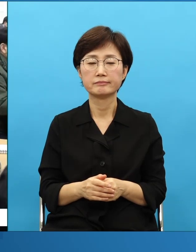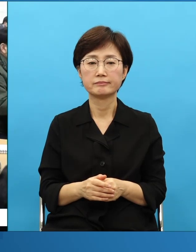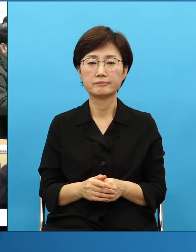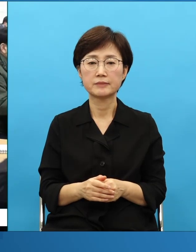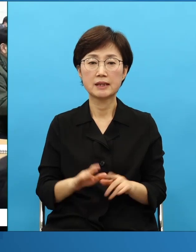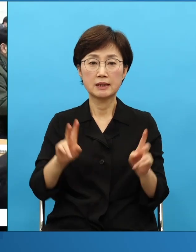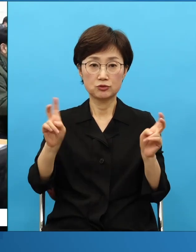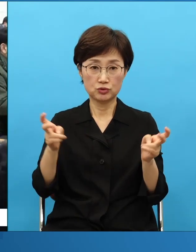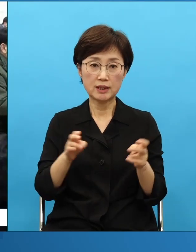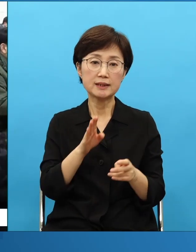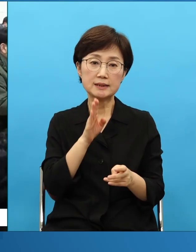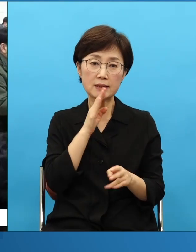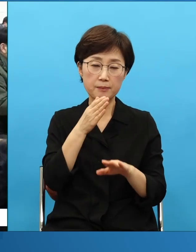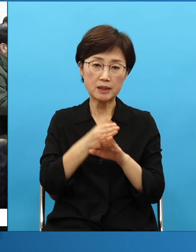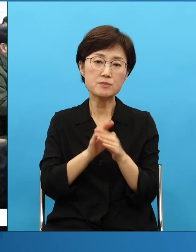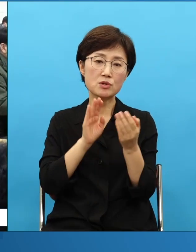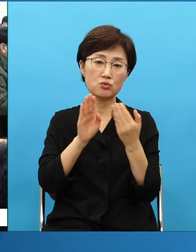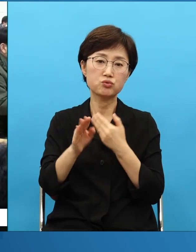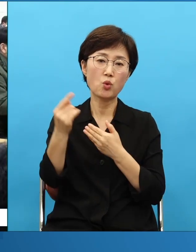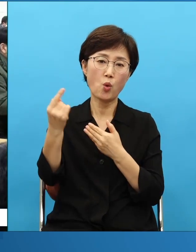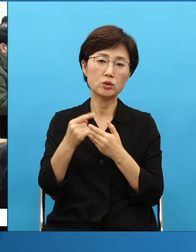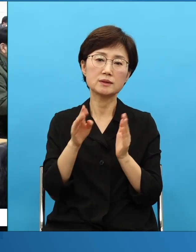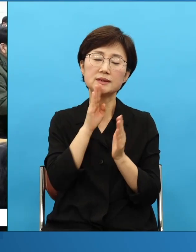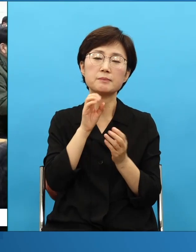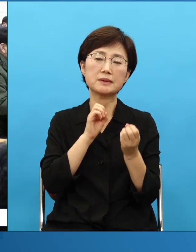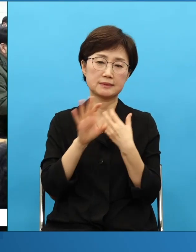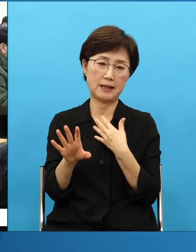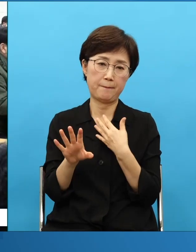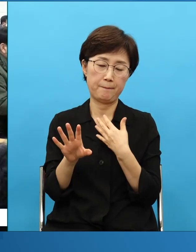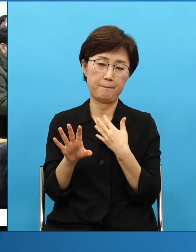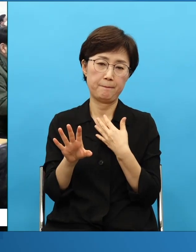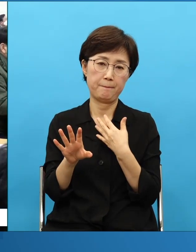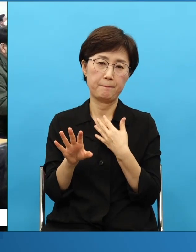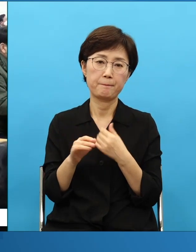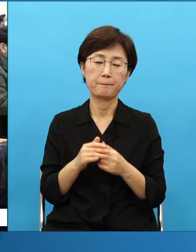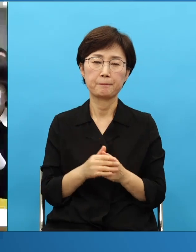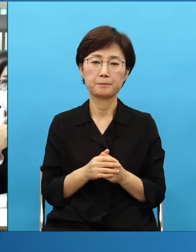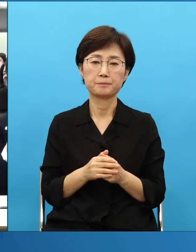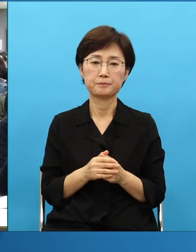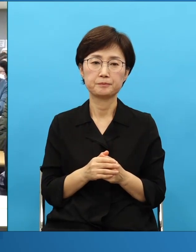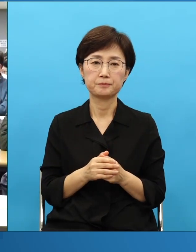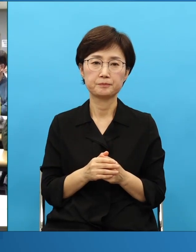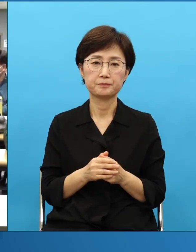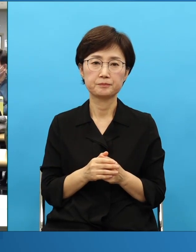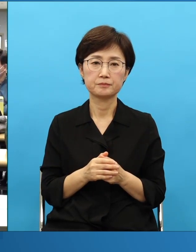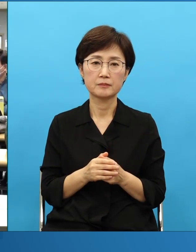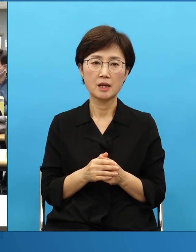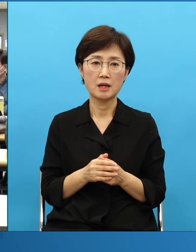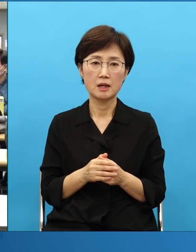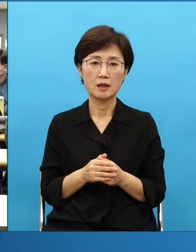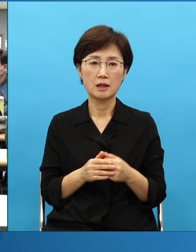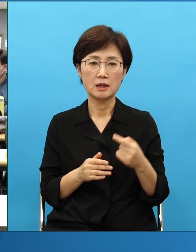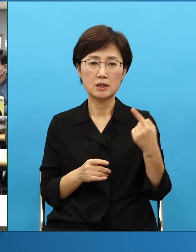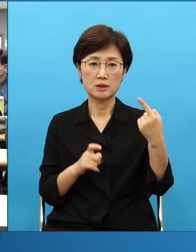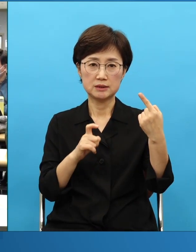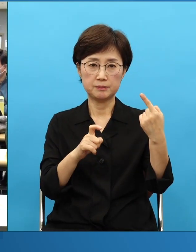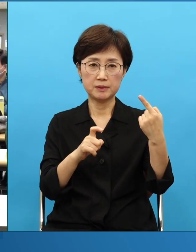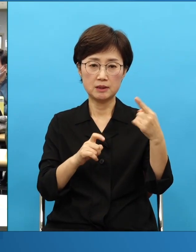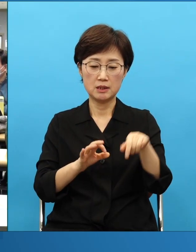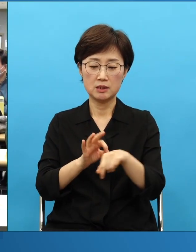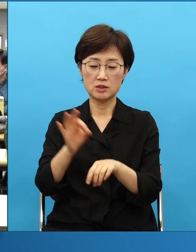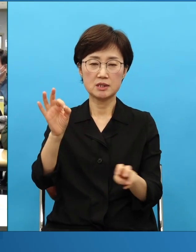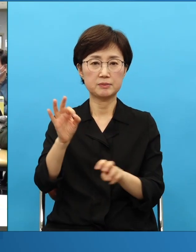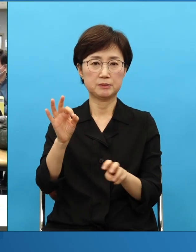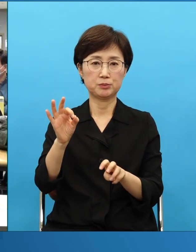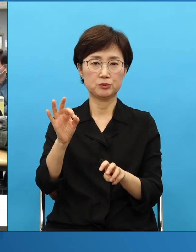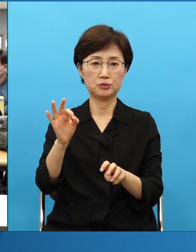참된 감사 뒤에 오는 참된 응답이란 주제로 열리는 이번 목회사모원은 10일 오전 10시 30분,